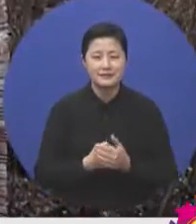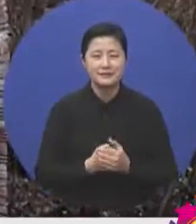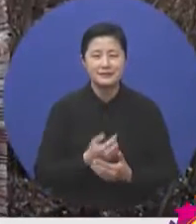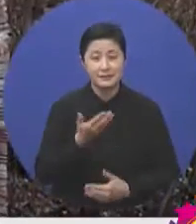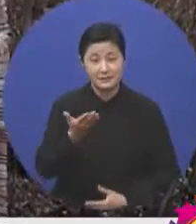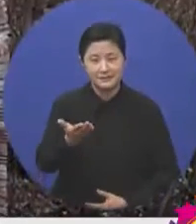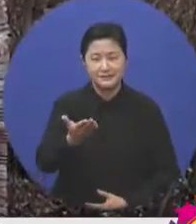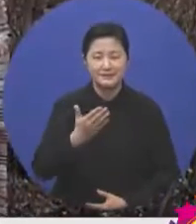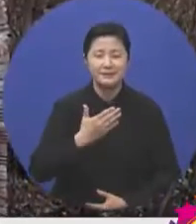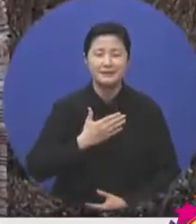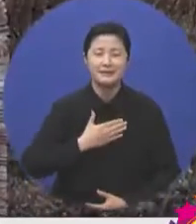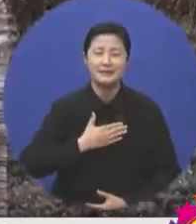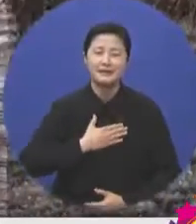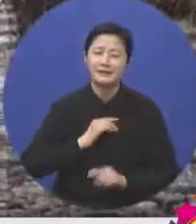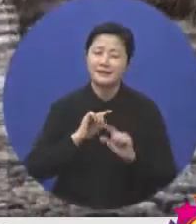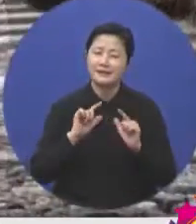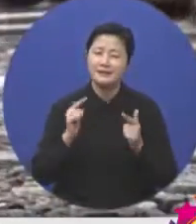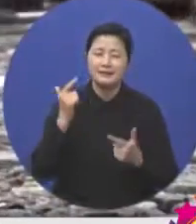너와 내가